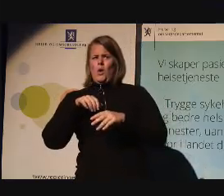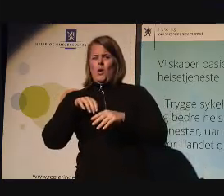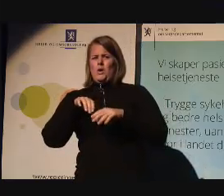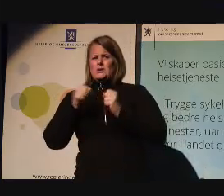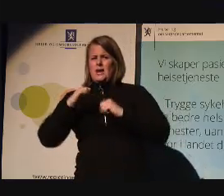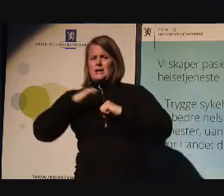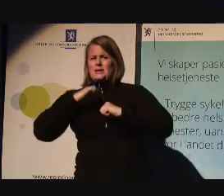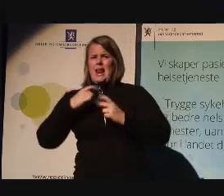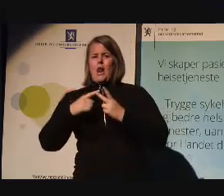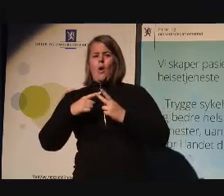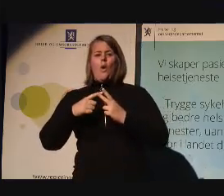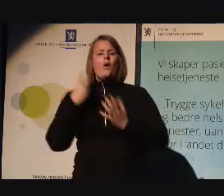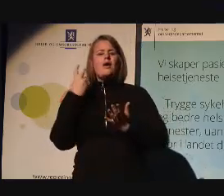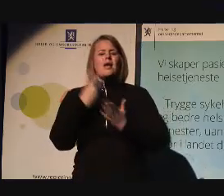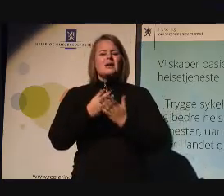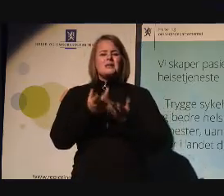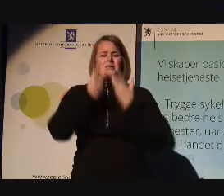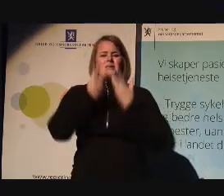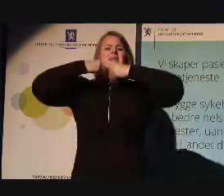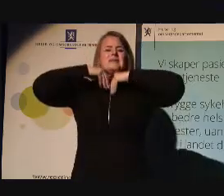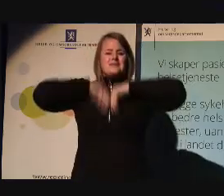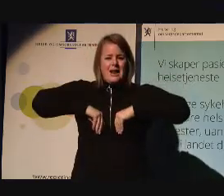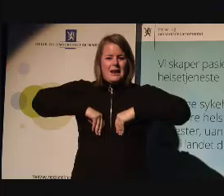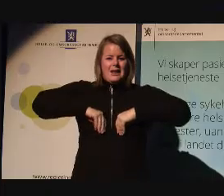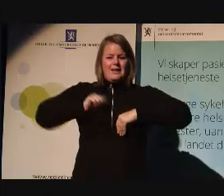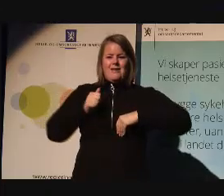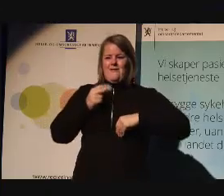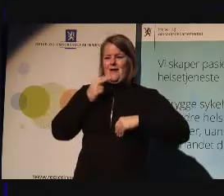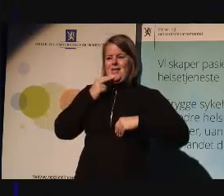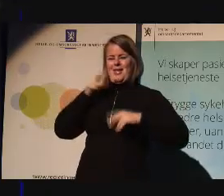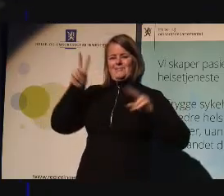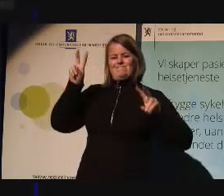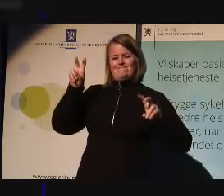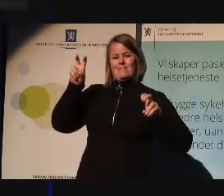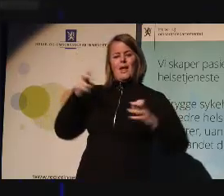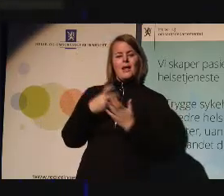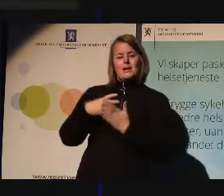glass, derav ordet og tilnavnet glassjenta.